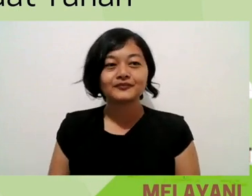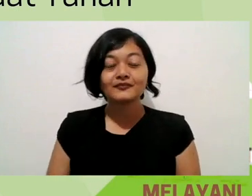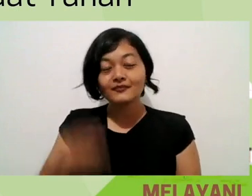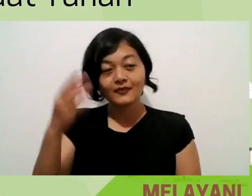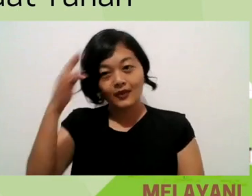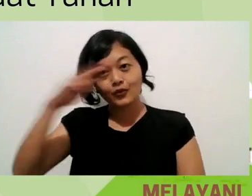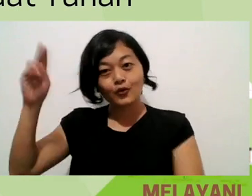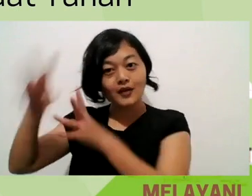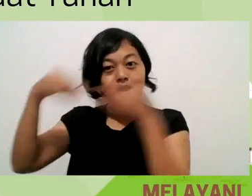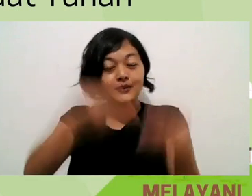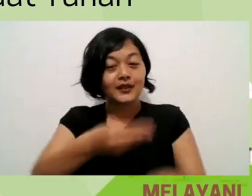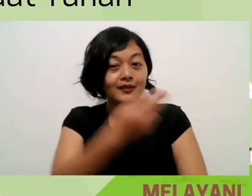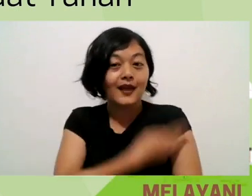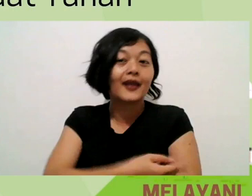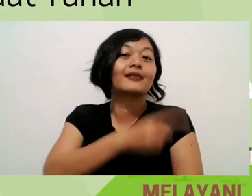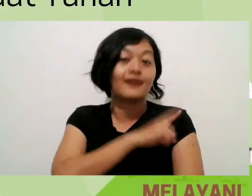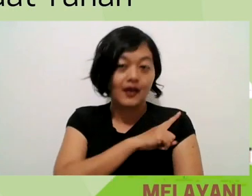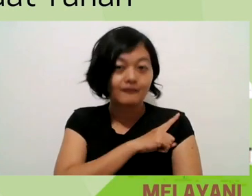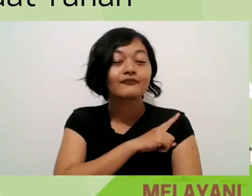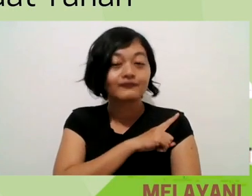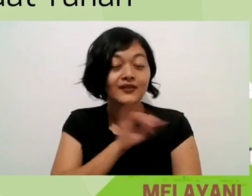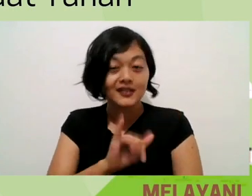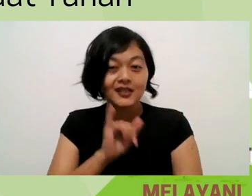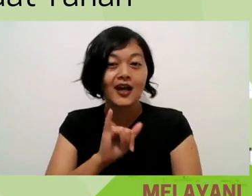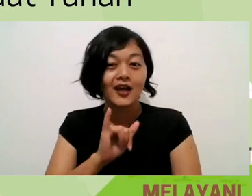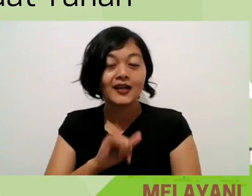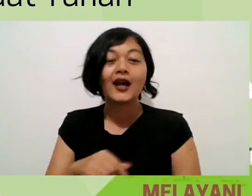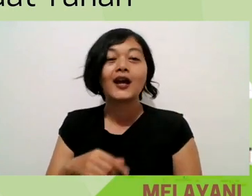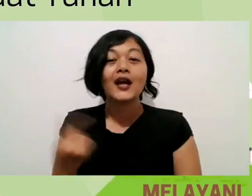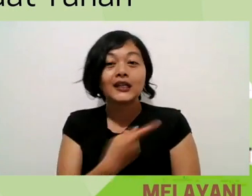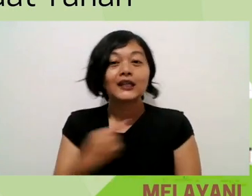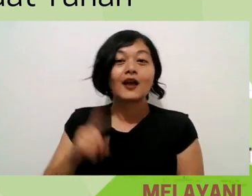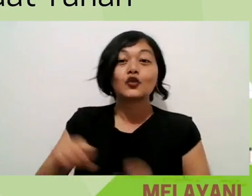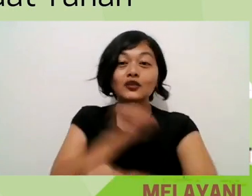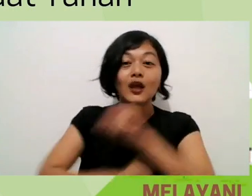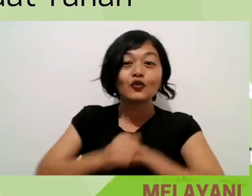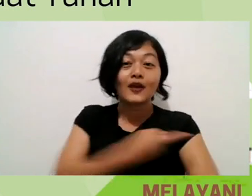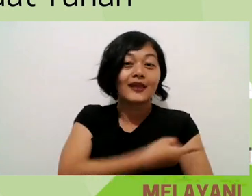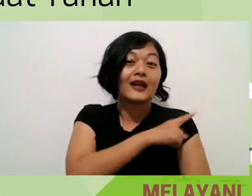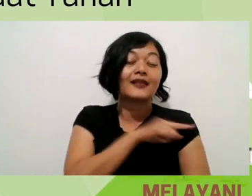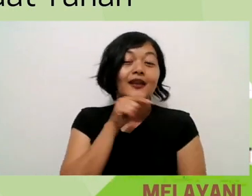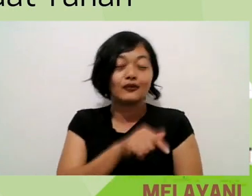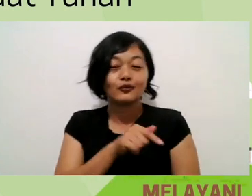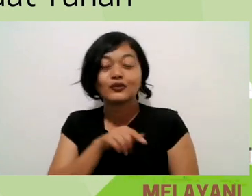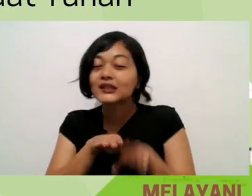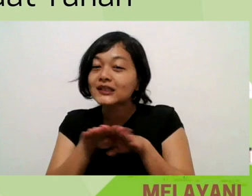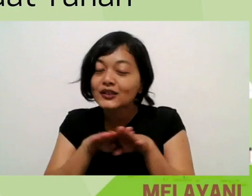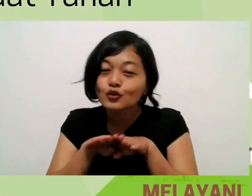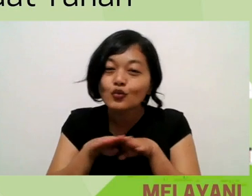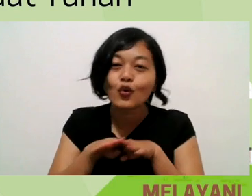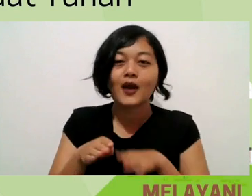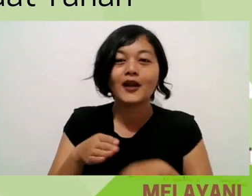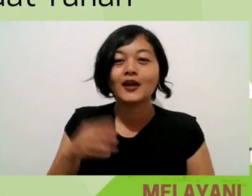Seperti gambaran seekor katak yang dilahirkan di dasar sebuah sumur kecil yang bulat.